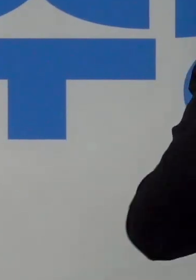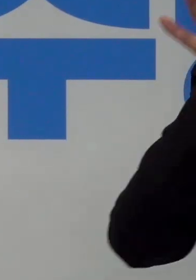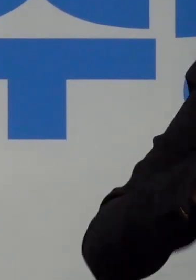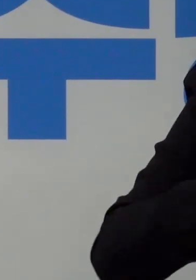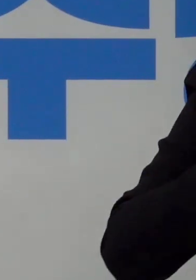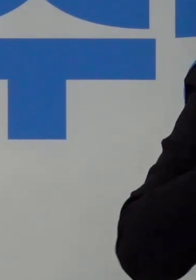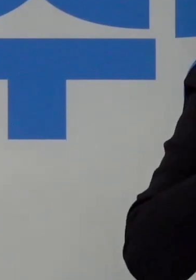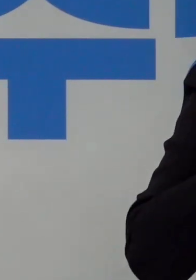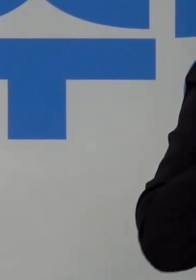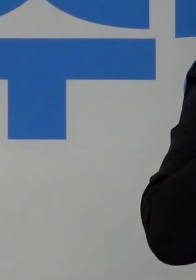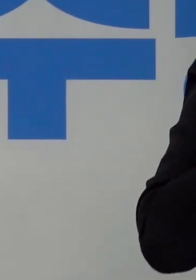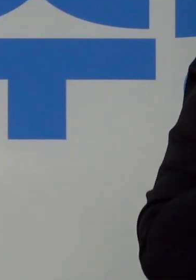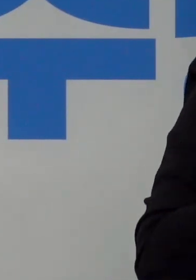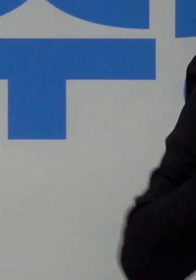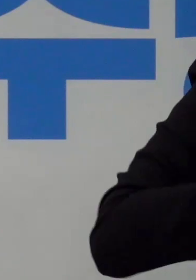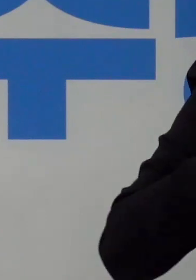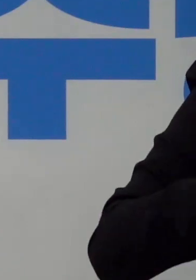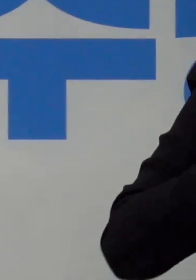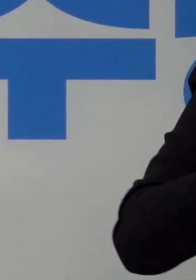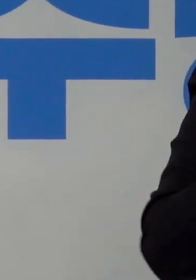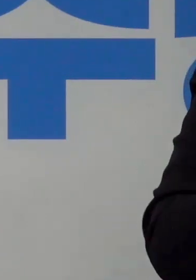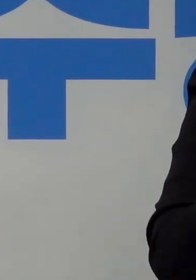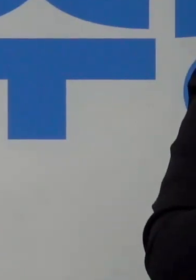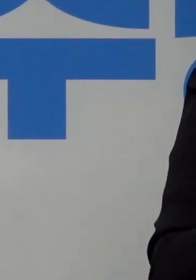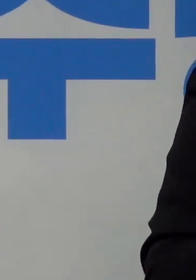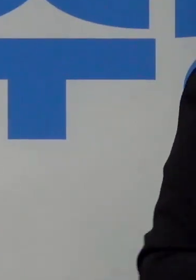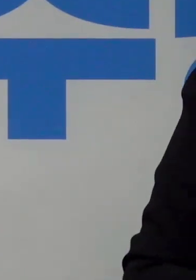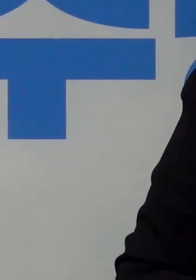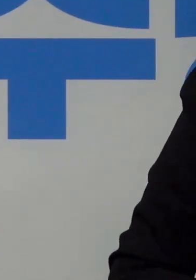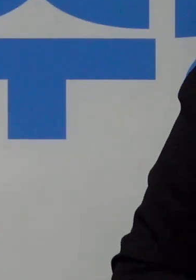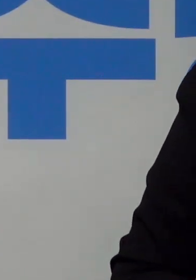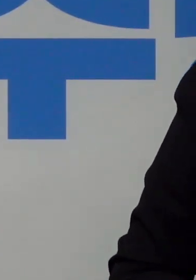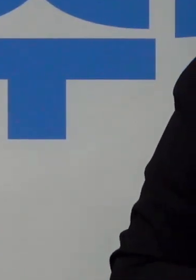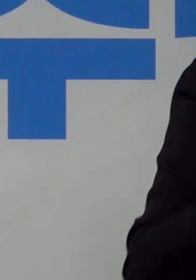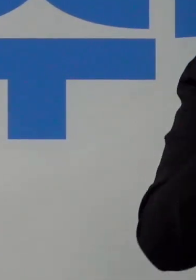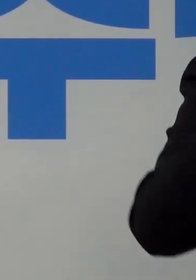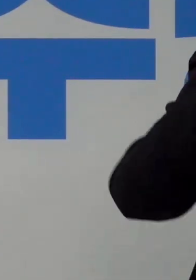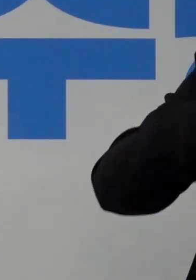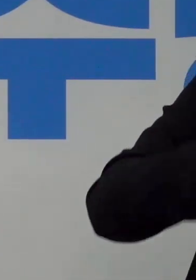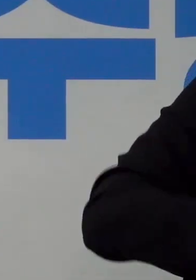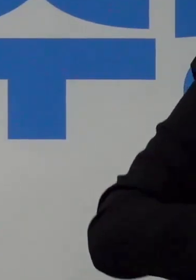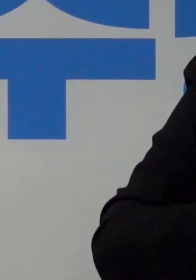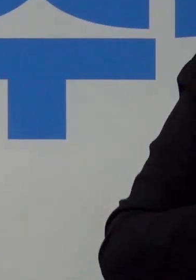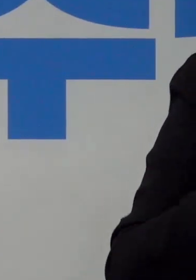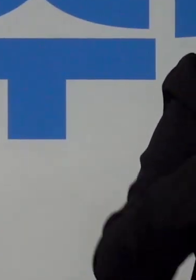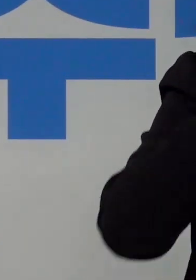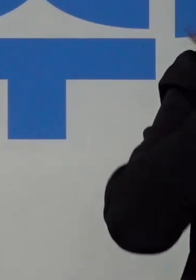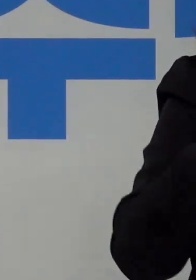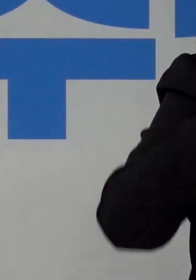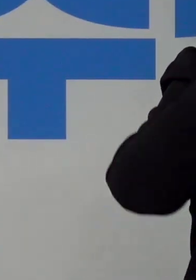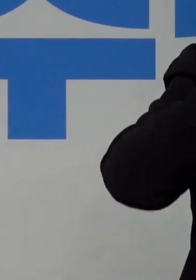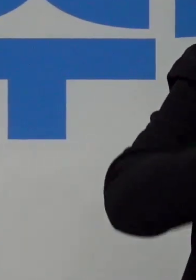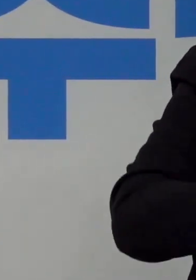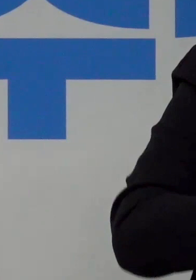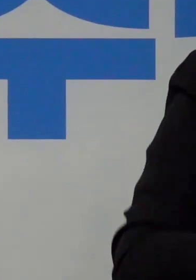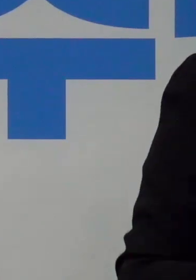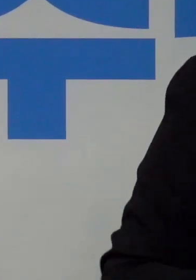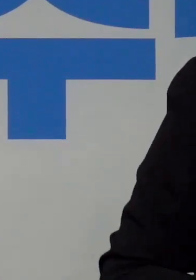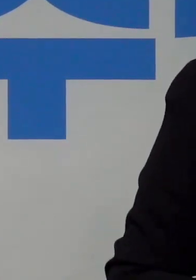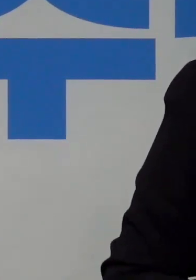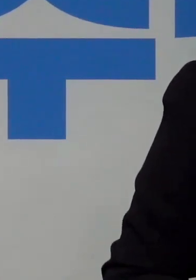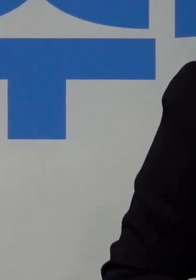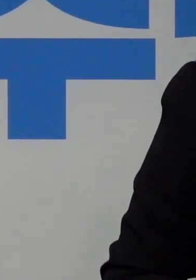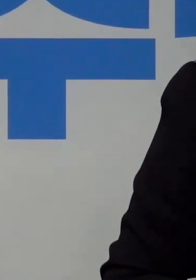정말 피부에 와닿는 공약들을 만들어 주셨어요. 사격장 문제라든지 민통선 문제라든지